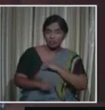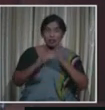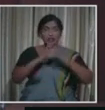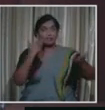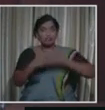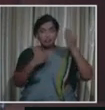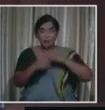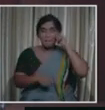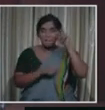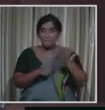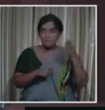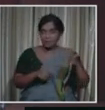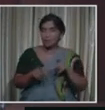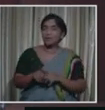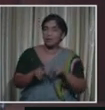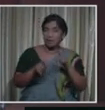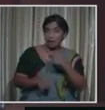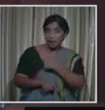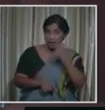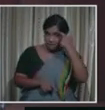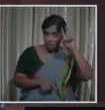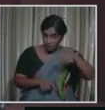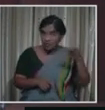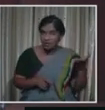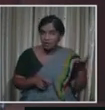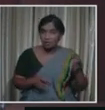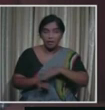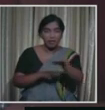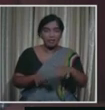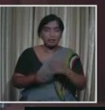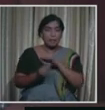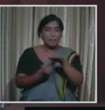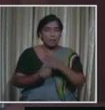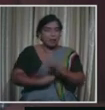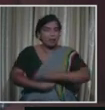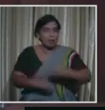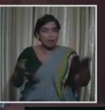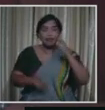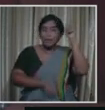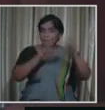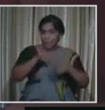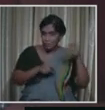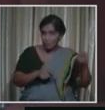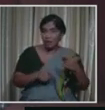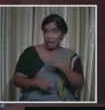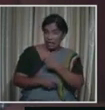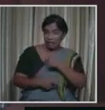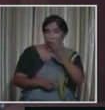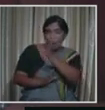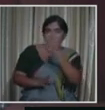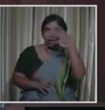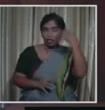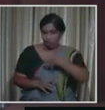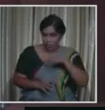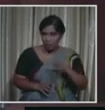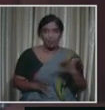agak tu minisu hari itu hari itu saksi tiga nol, mem mahapolai parisera pada tu binasa kerana pola minisu itu minisu ke hitap papa kena wedan awat tiga nol,